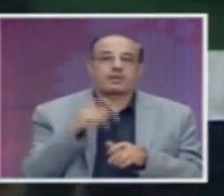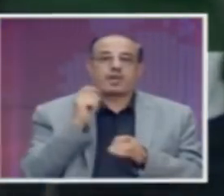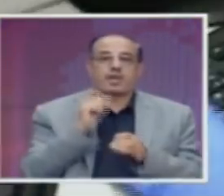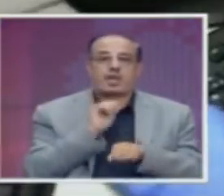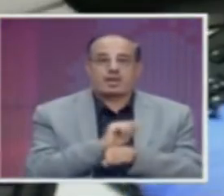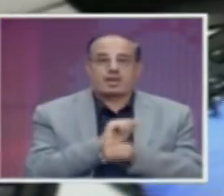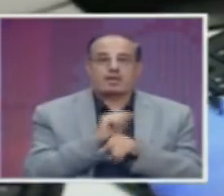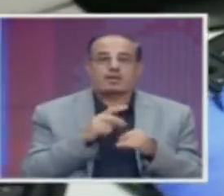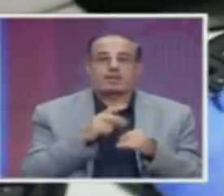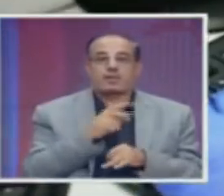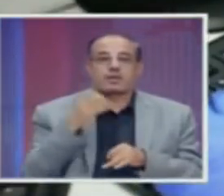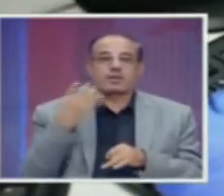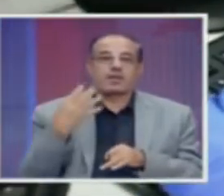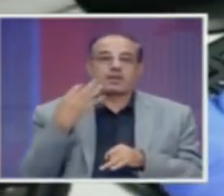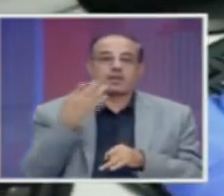حكم حبس و234,738